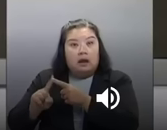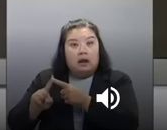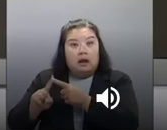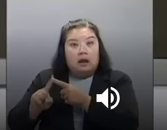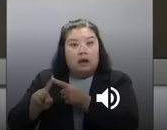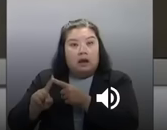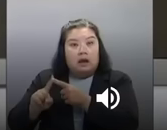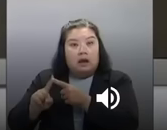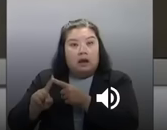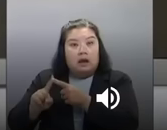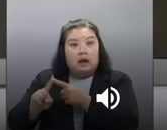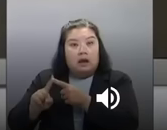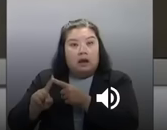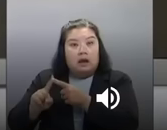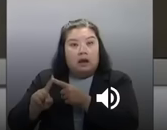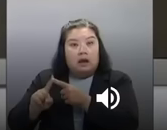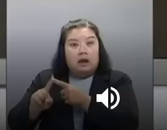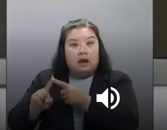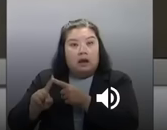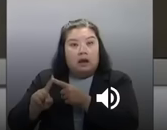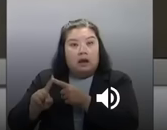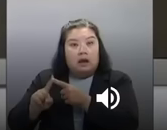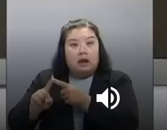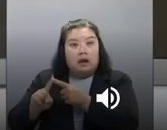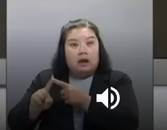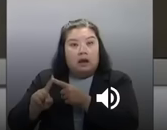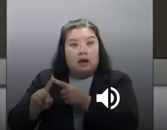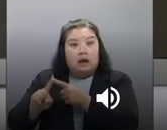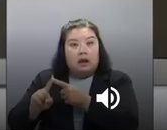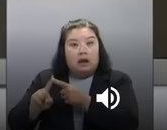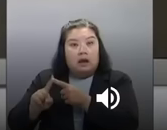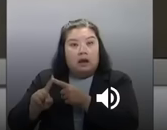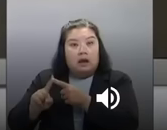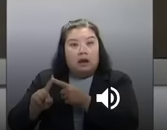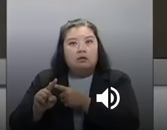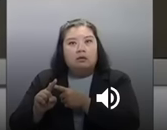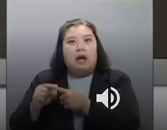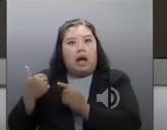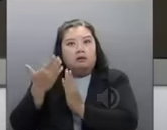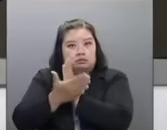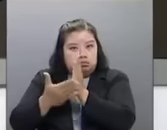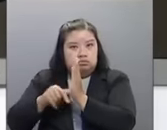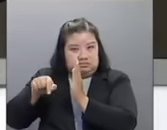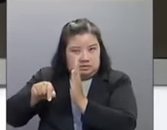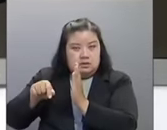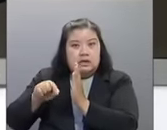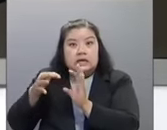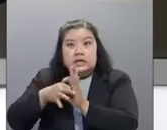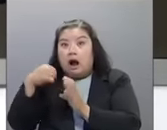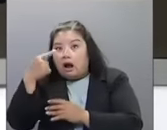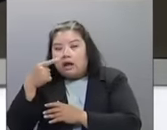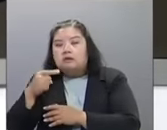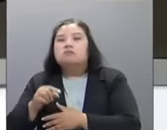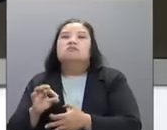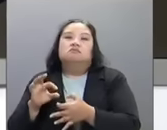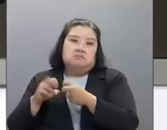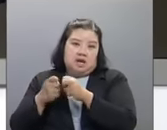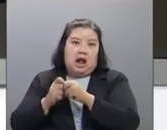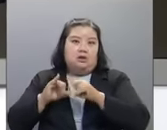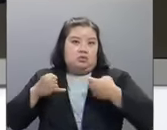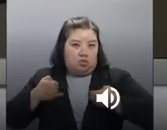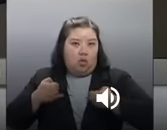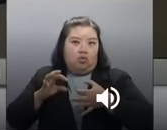วดาบึตลอดได้อยู่ก่อนนี่โดนดิสวยโกโกเวดีวิกิเพลย์นี ่คุณโครงการมีประวัติที่พัวพันกับ